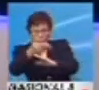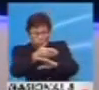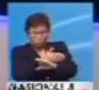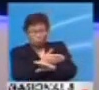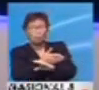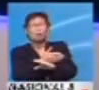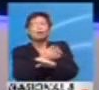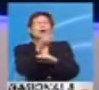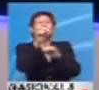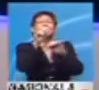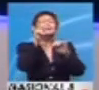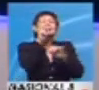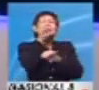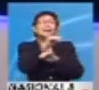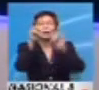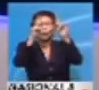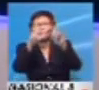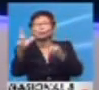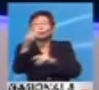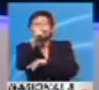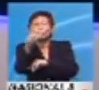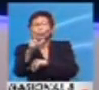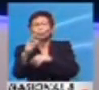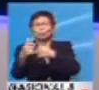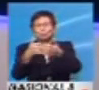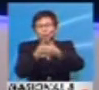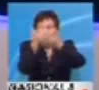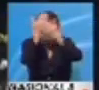lumpur percaya diri